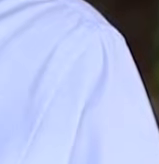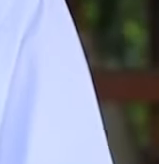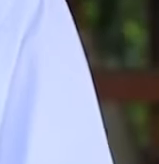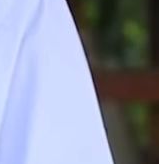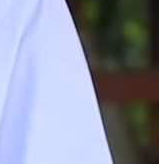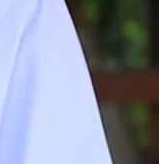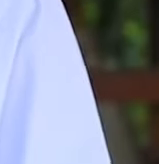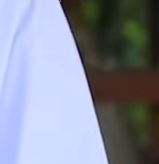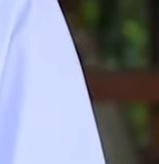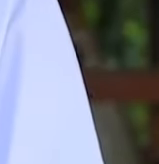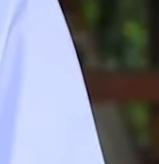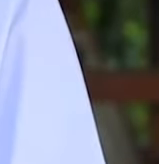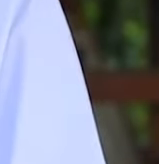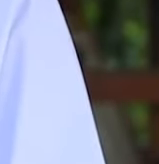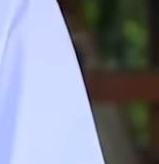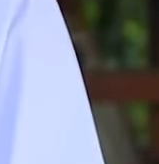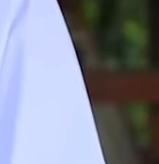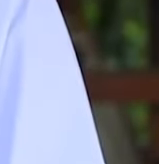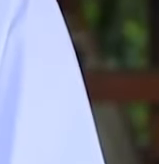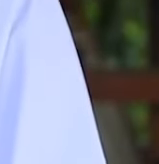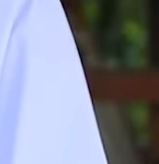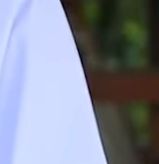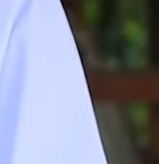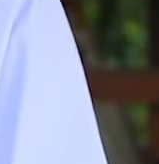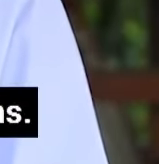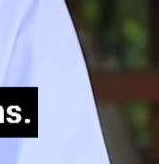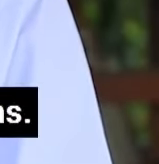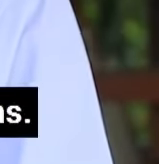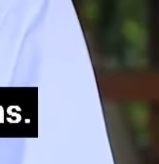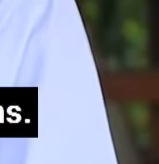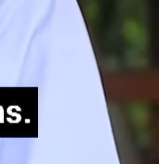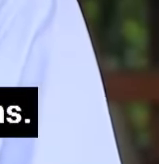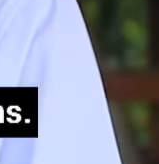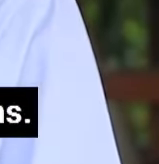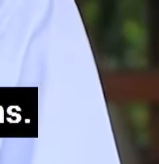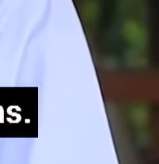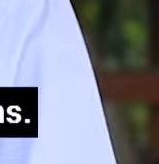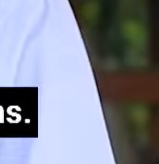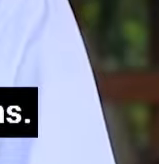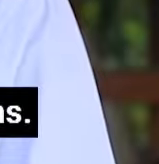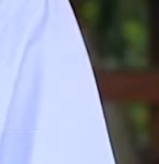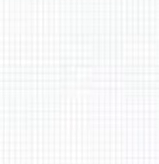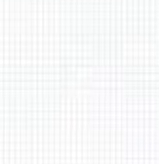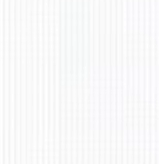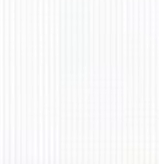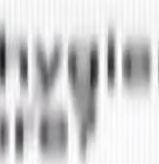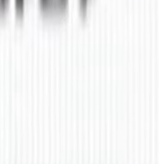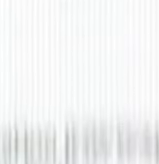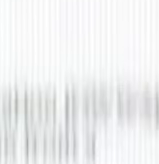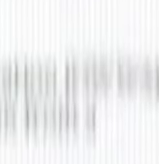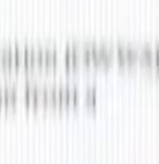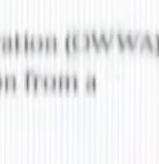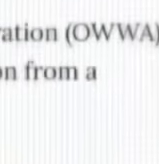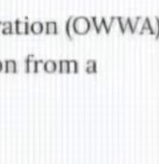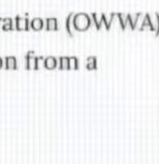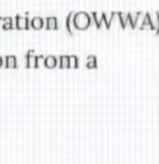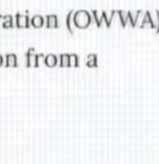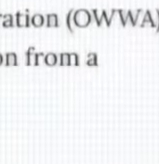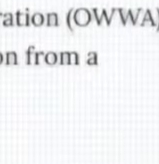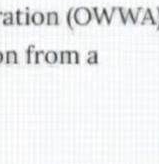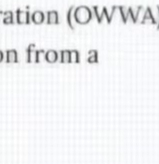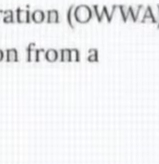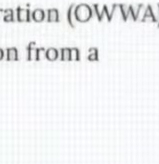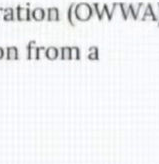Thursday. Listen for free on Spotify, Apple Podcasts, Google Podcasts, and other platforms. Mga napkin na sa